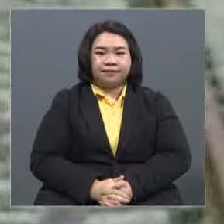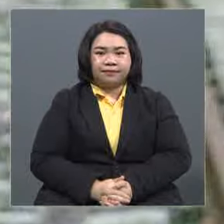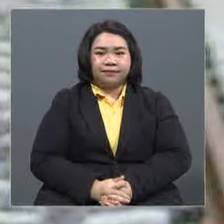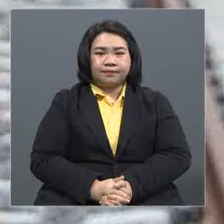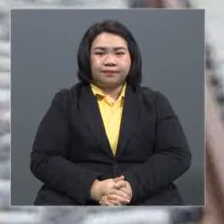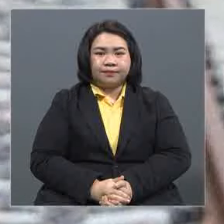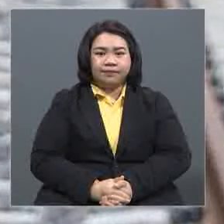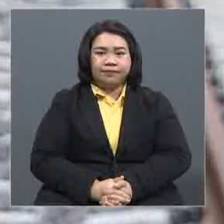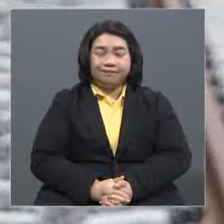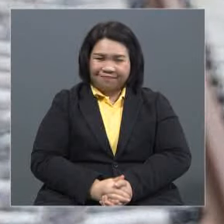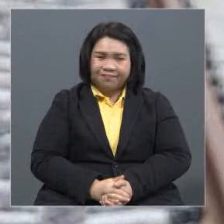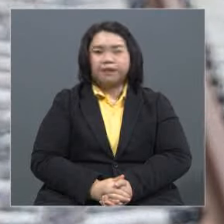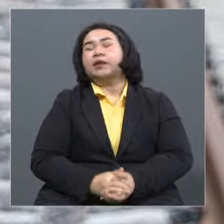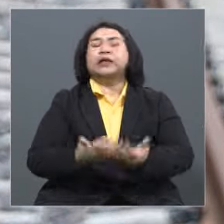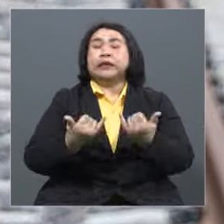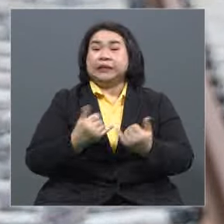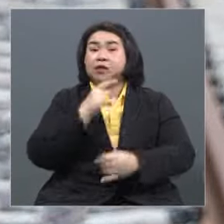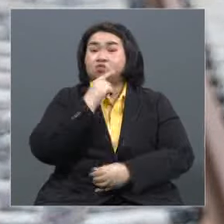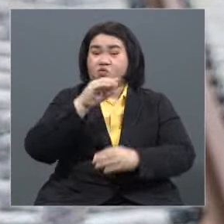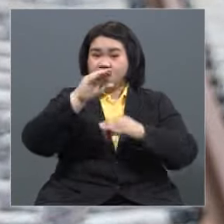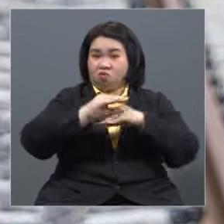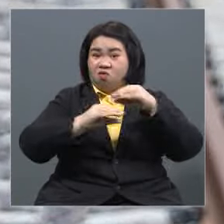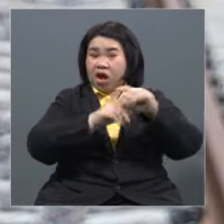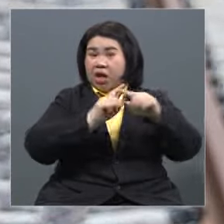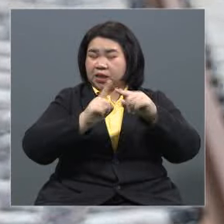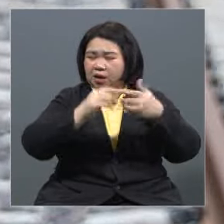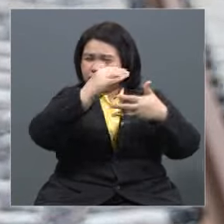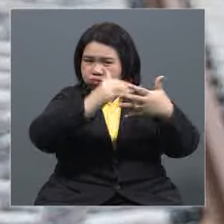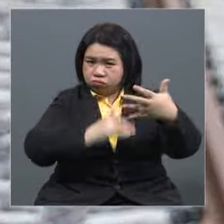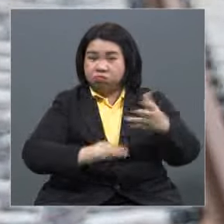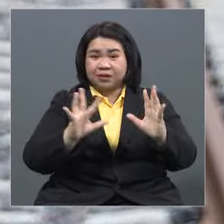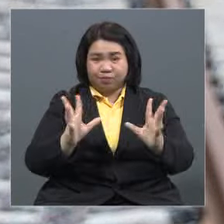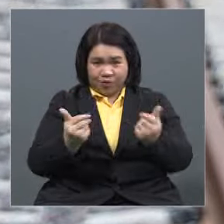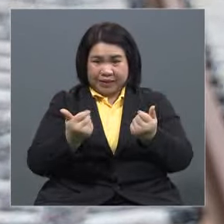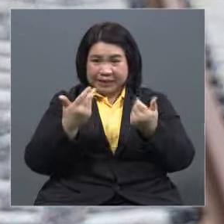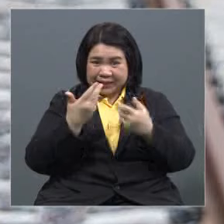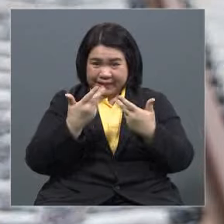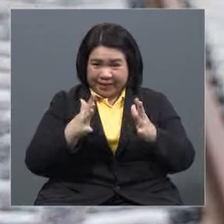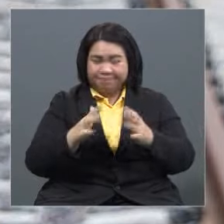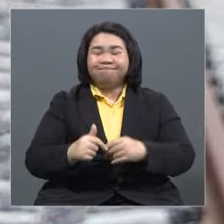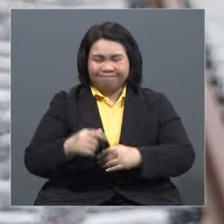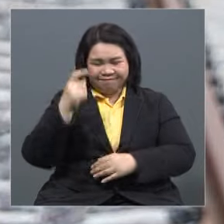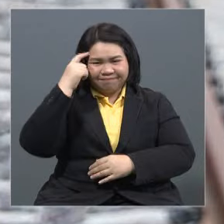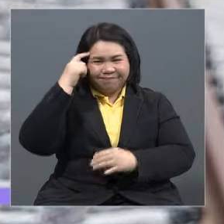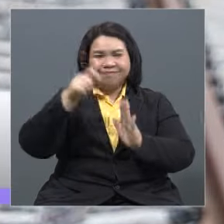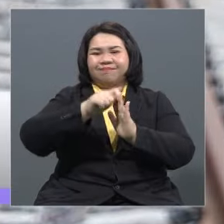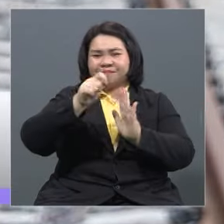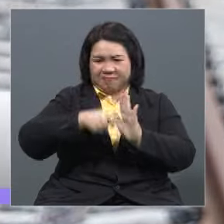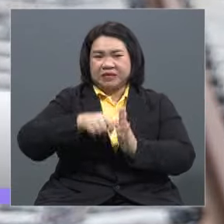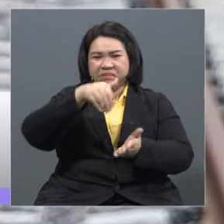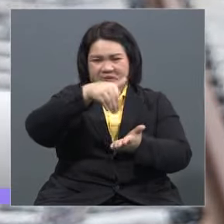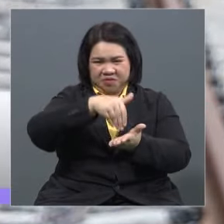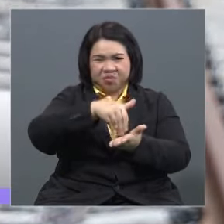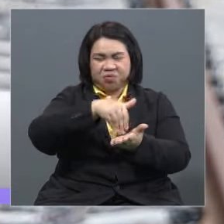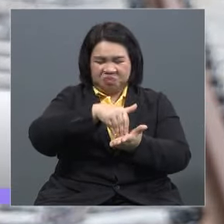2574คุณผู้ชมคะเมื่อโครงการเมกะโปรเจคทั้งหมดนี้แล้วเสร็จนะคะก็จะทำให้จังหวัดนครราชสีมาค่ะกลายเป็นศูนย์